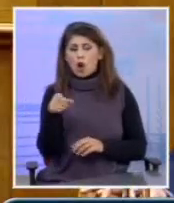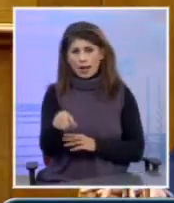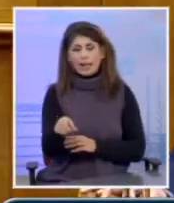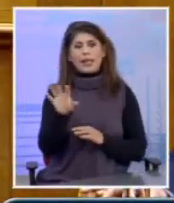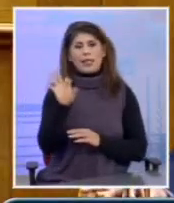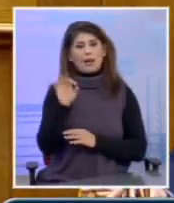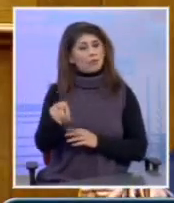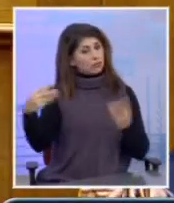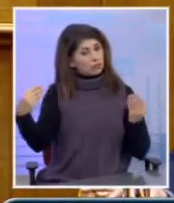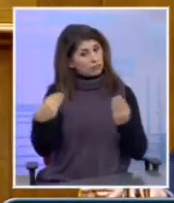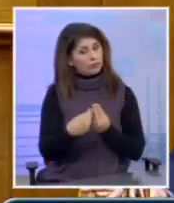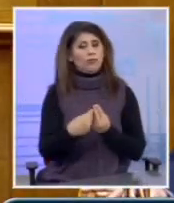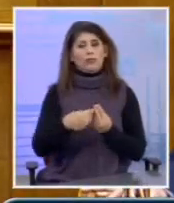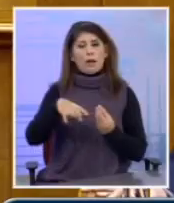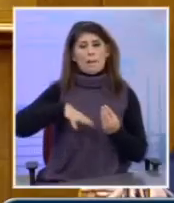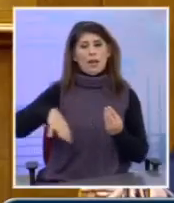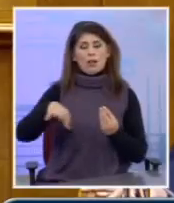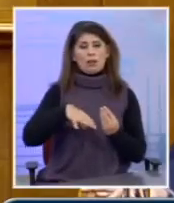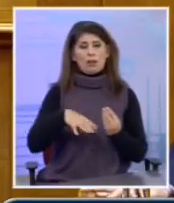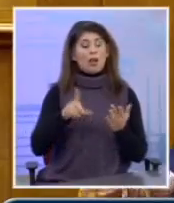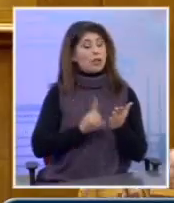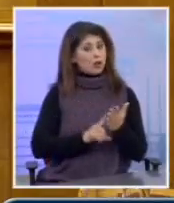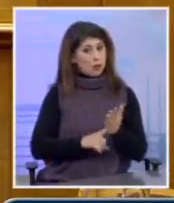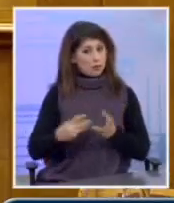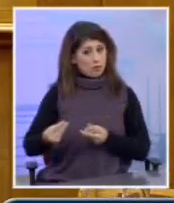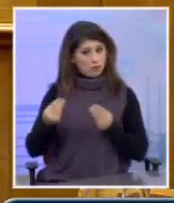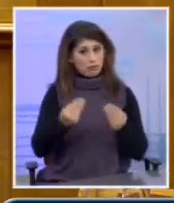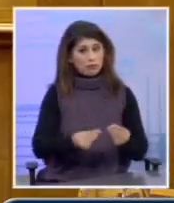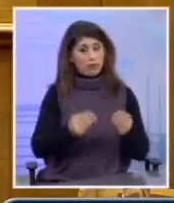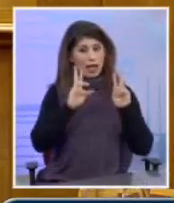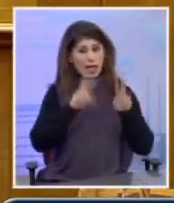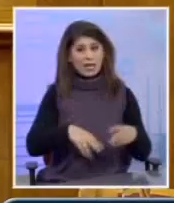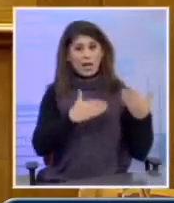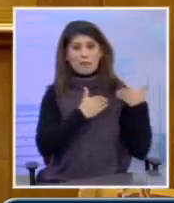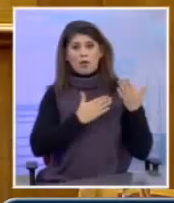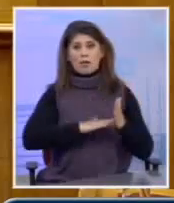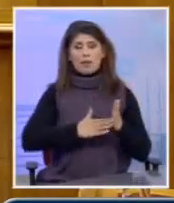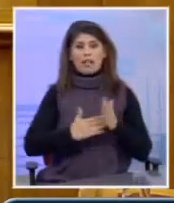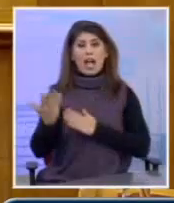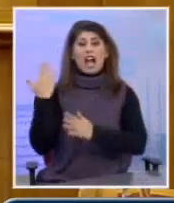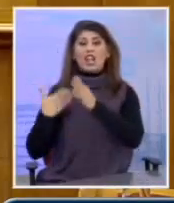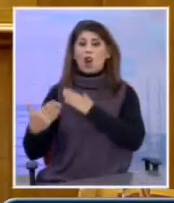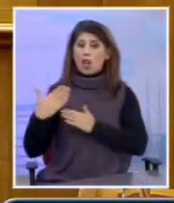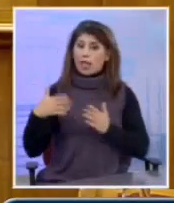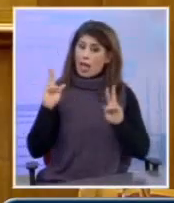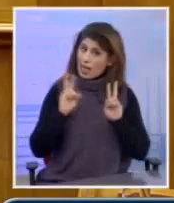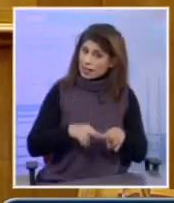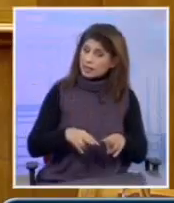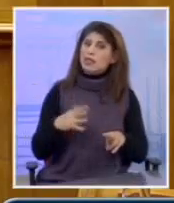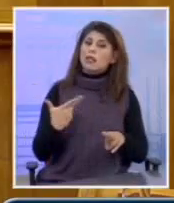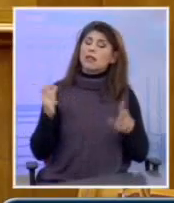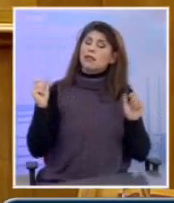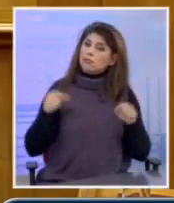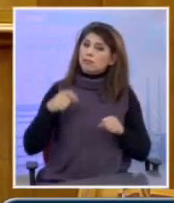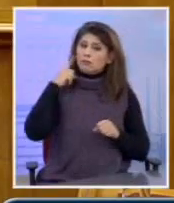απολύτως κατάλληλος. Νομίμως παραχωρημένος, με έγκριση της αρμόδιας υπηρεσίας αρχαιολογίας, αλλά και με τη